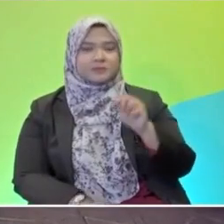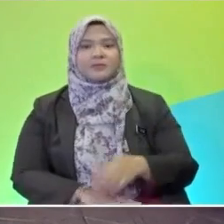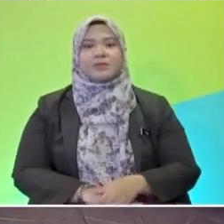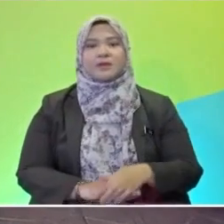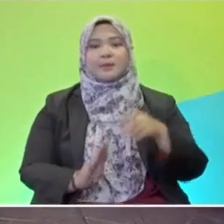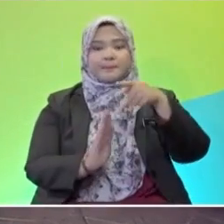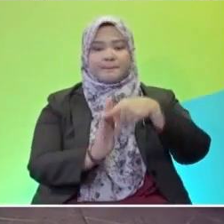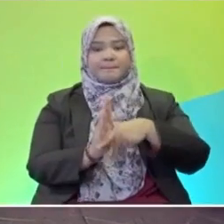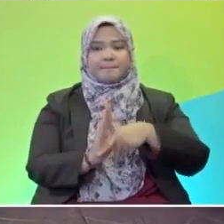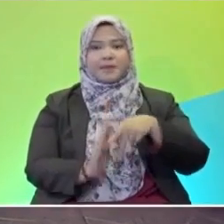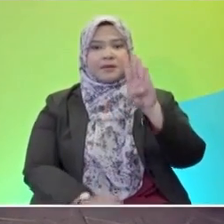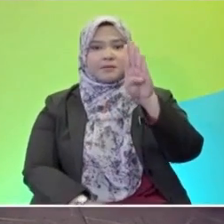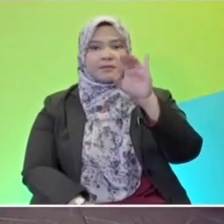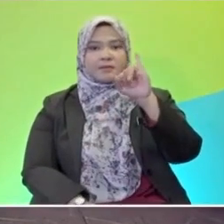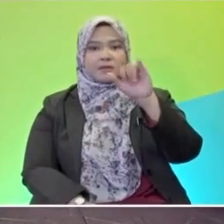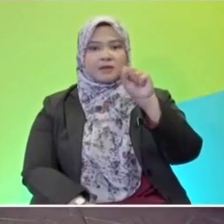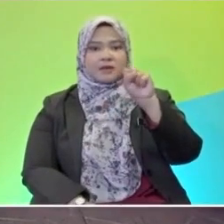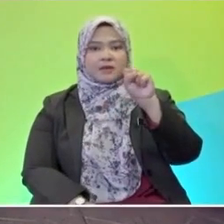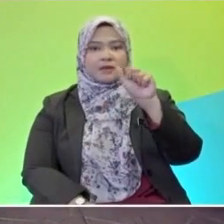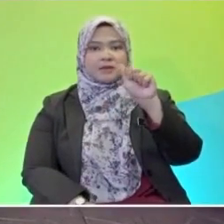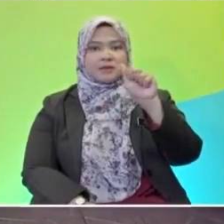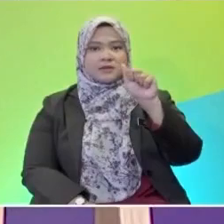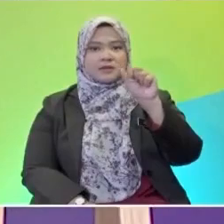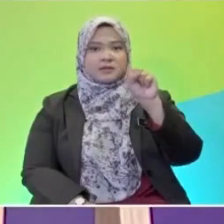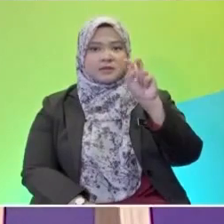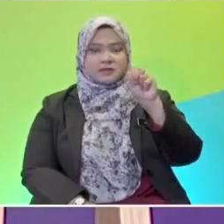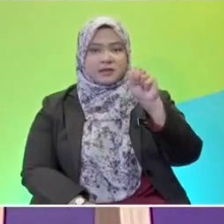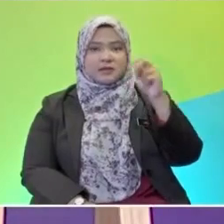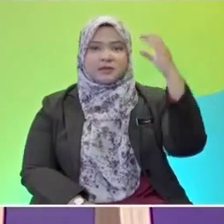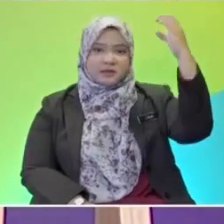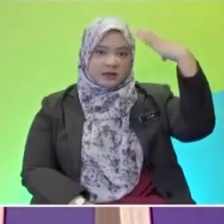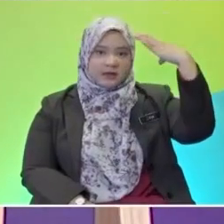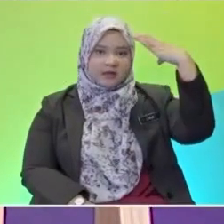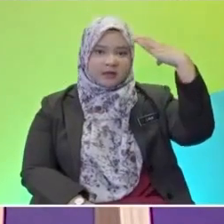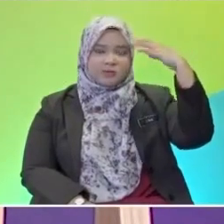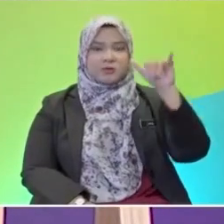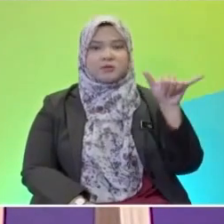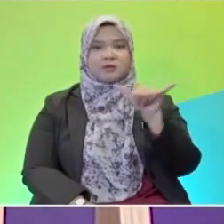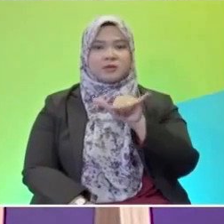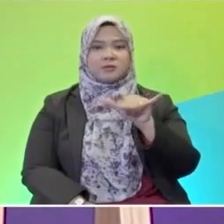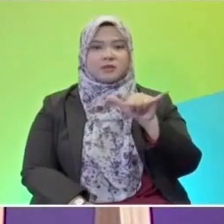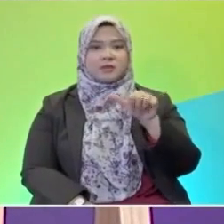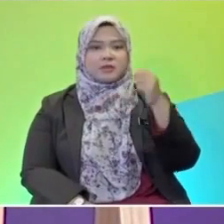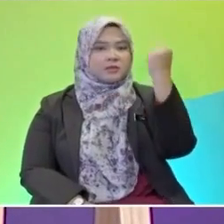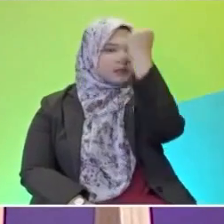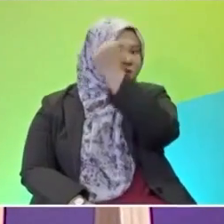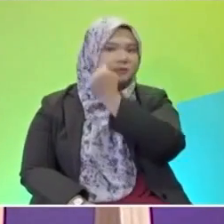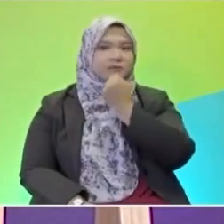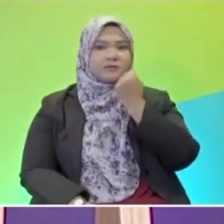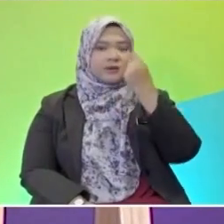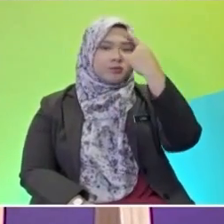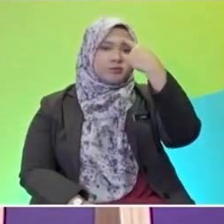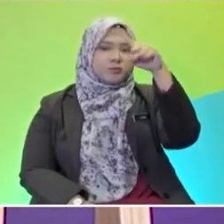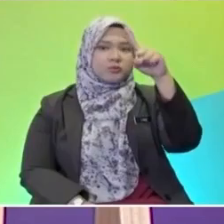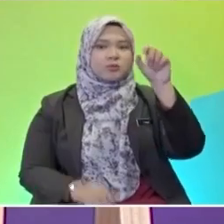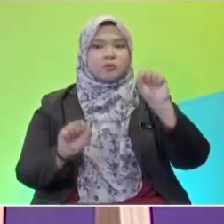pembiasan cahaya dan sebenarnya murid-murid yang sedang menuntut selain daripada Apa yang Abang Ivan lakukan Sebenarnya